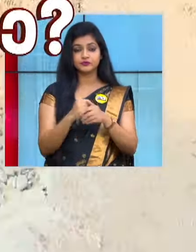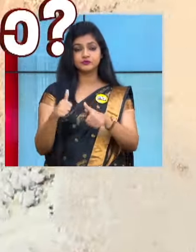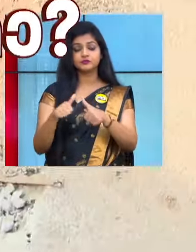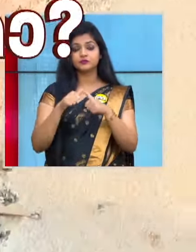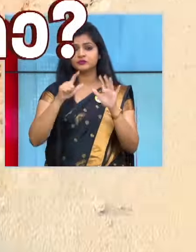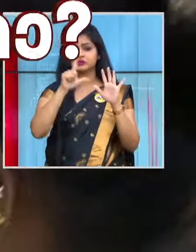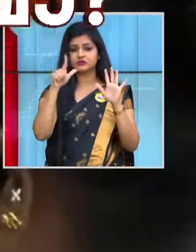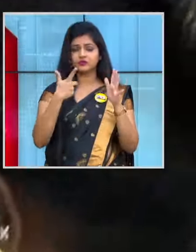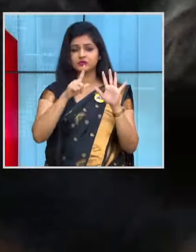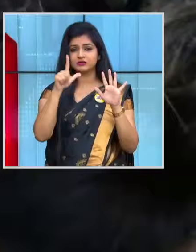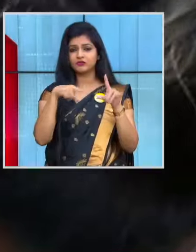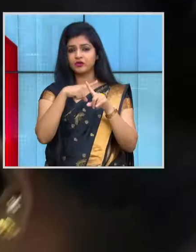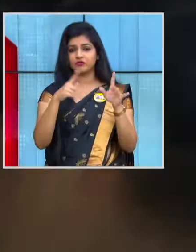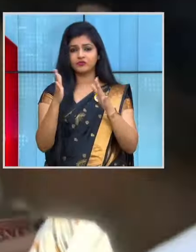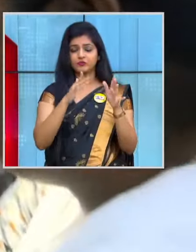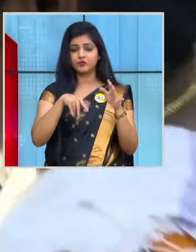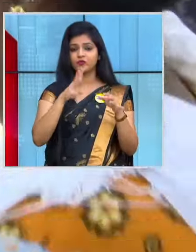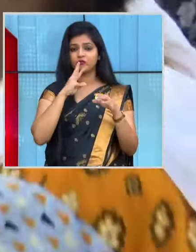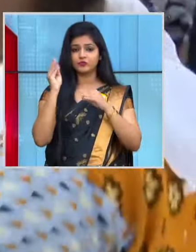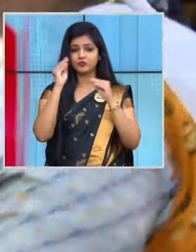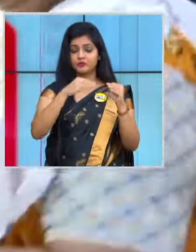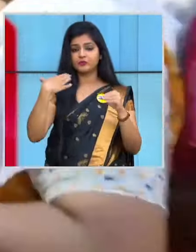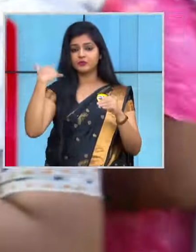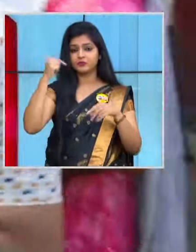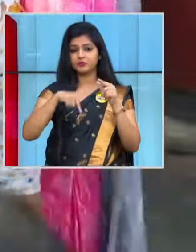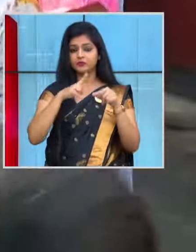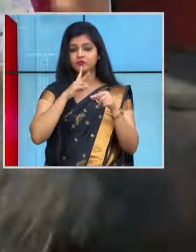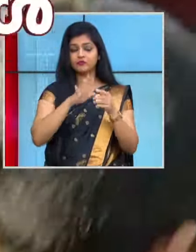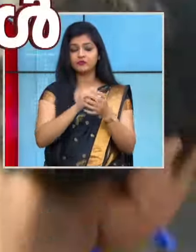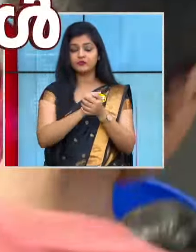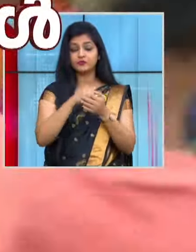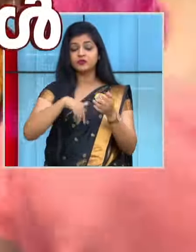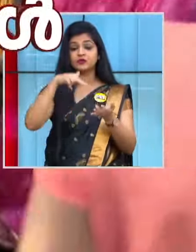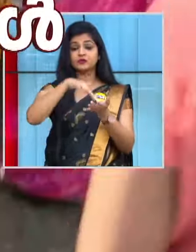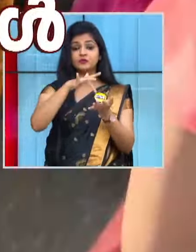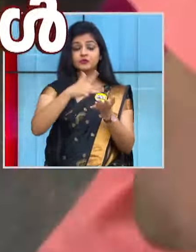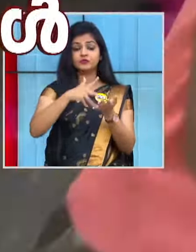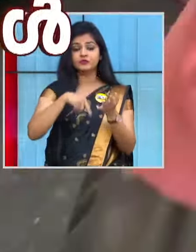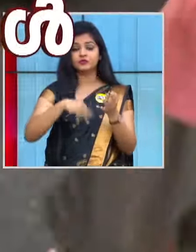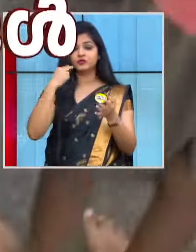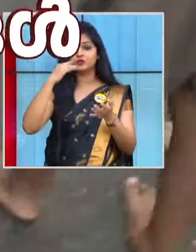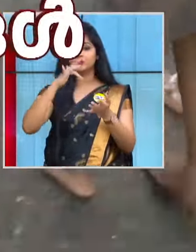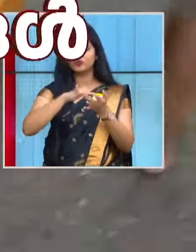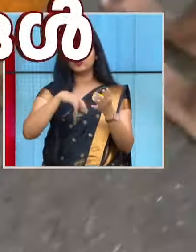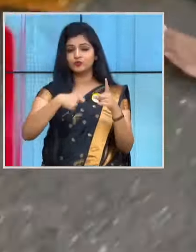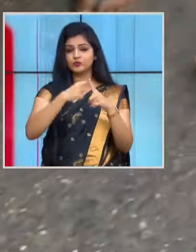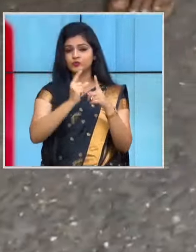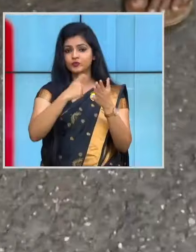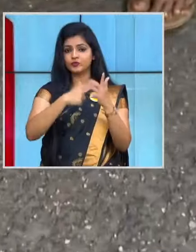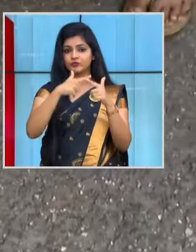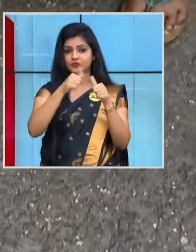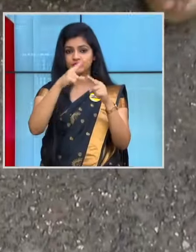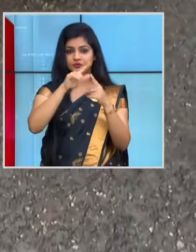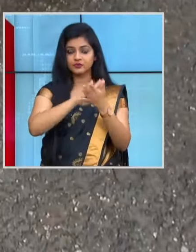റിജിത്ത്, ഒരു 7-7.5 ഈ വെള്ളം എത്തുമെന്നാണ് മന്ത്രിമാർ ഇപ്പോൾ പറയുന്നത്. ഞാൻ ഇപ്പോൾ നിൽക്കുന്നത് തിരുവനന്തപുരം ആറ്റുകാലിനടുത്തുള്ള കുരിയാത്തി എന്ന പ്രദേശത്താണ്. ഇവിടെ